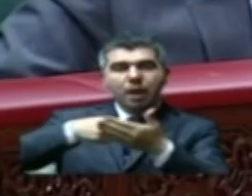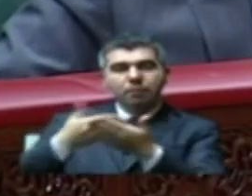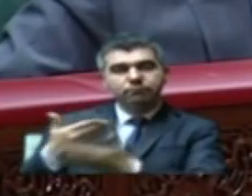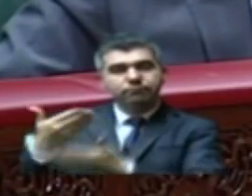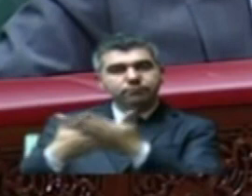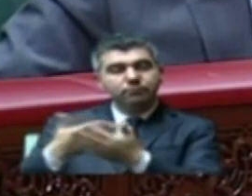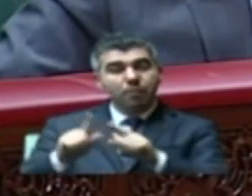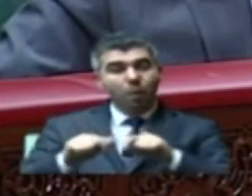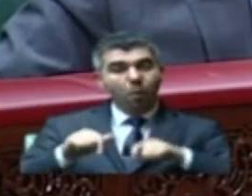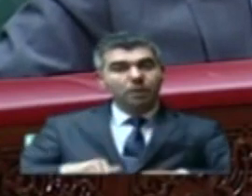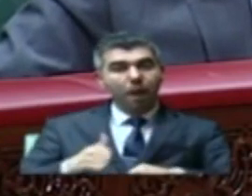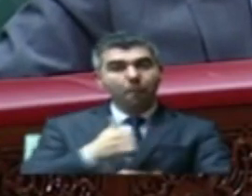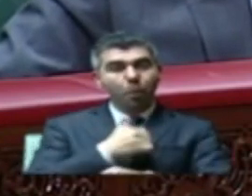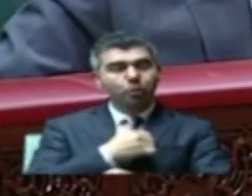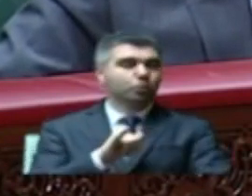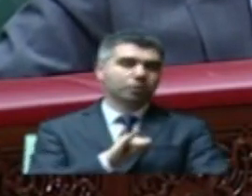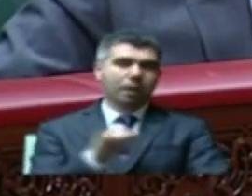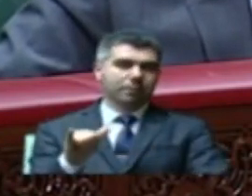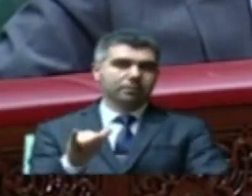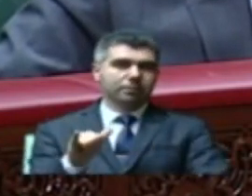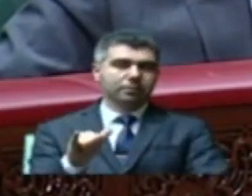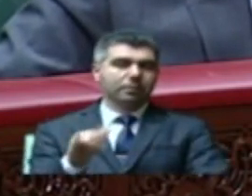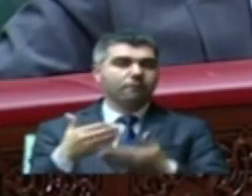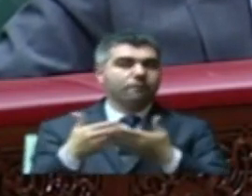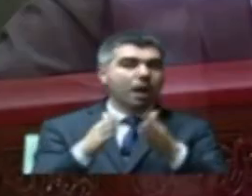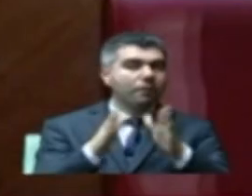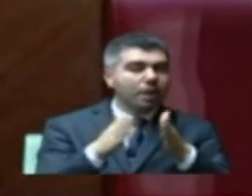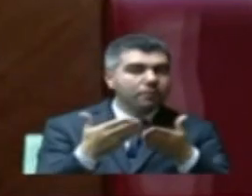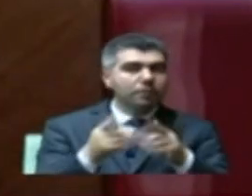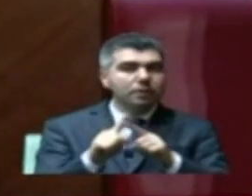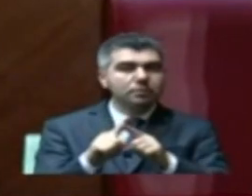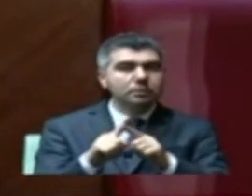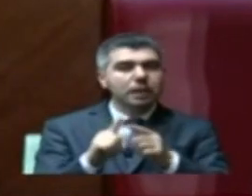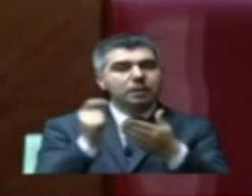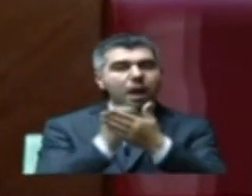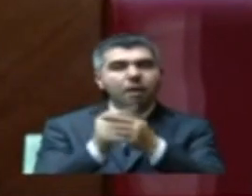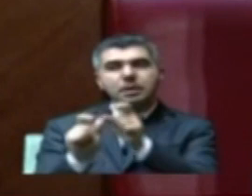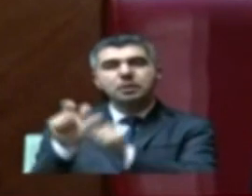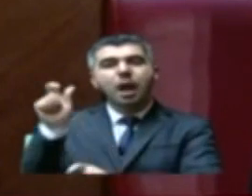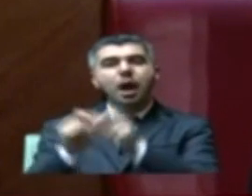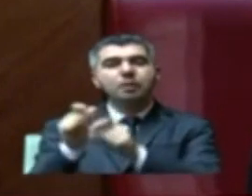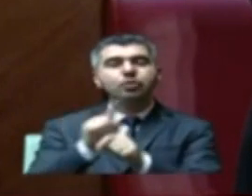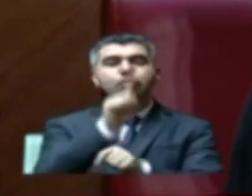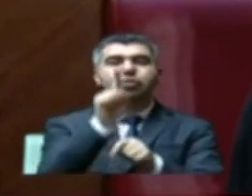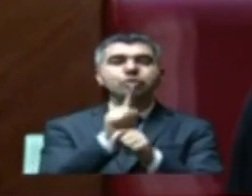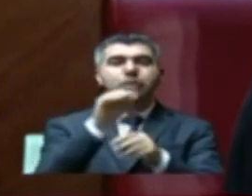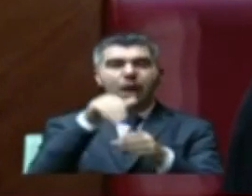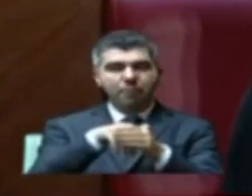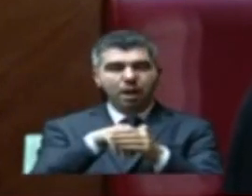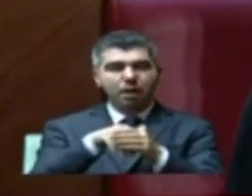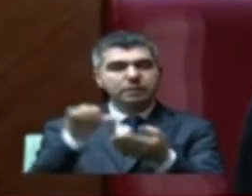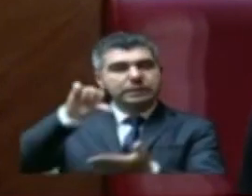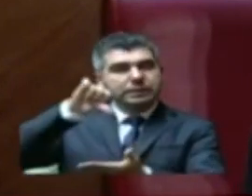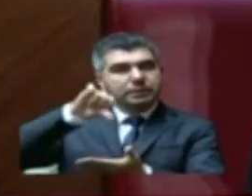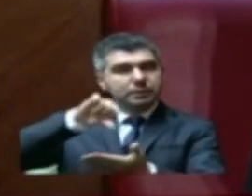كتقومش بها الوزارة لوحدها، ولكن في كثير من الأحيان تفتح هذه الدور تحت طلب من الجماعات الترابية اللي موجودة في عين